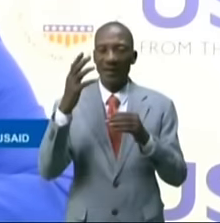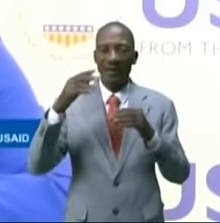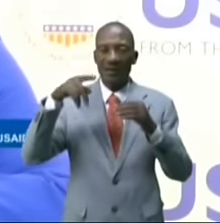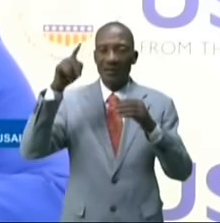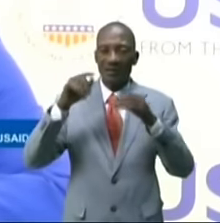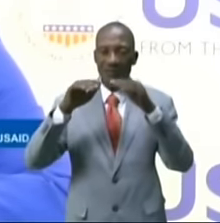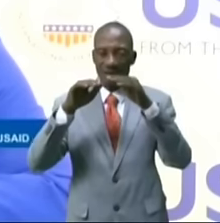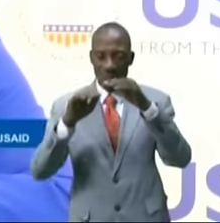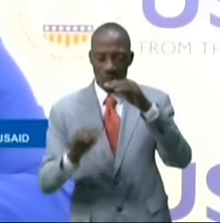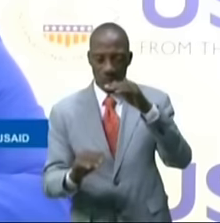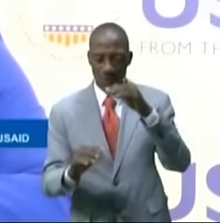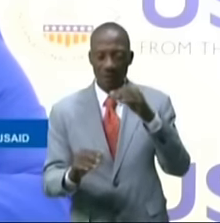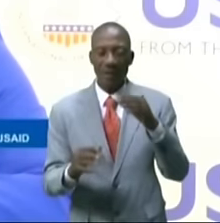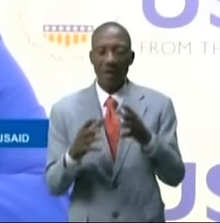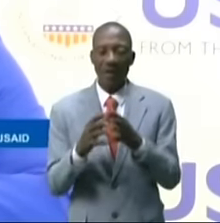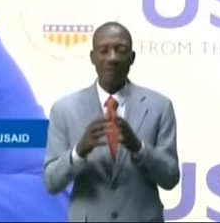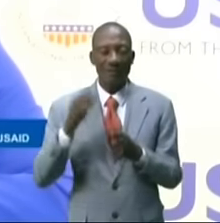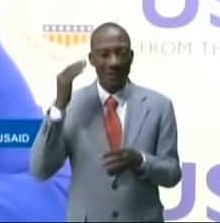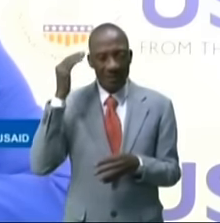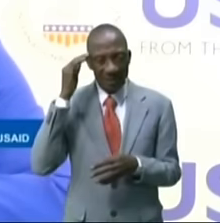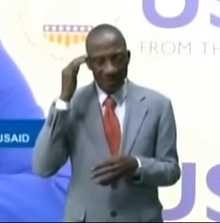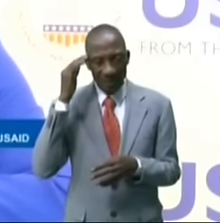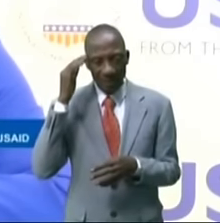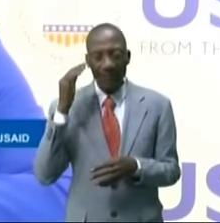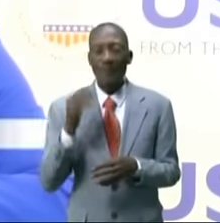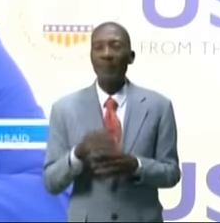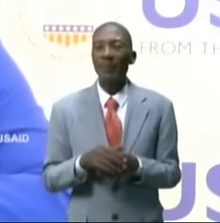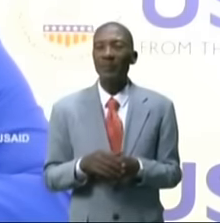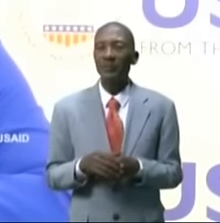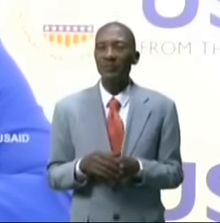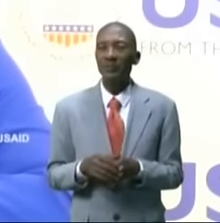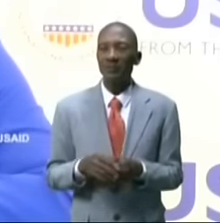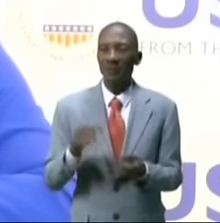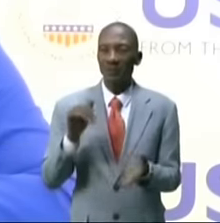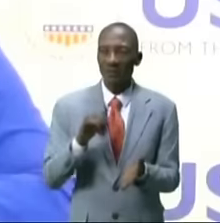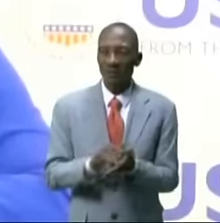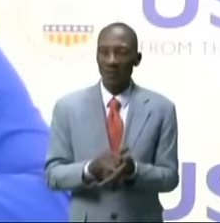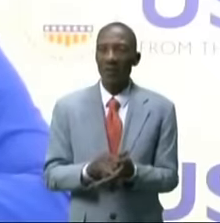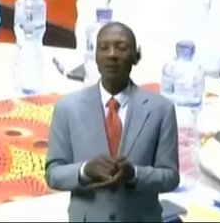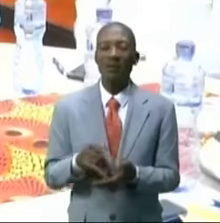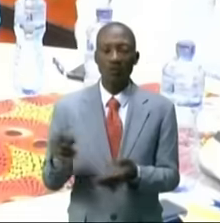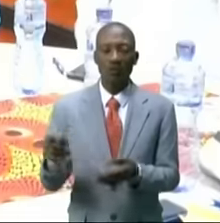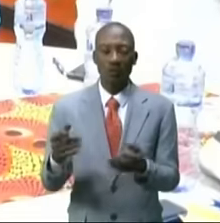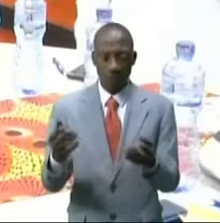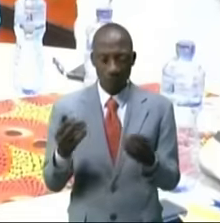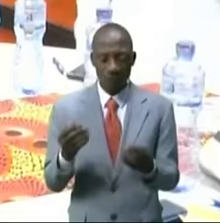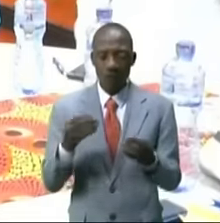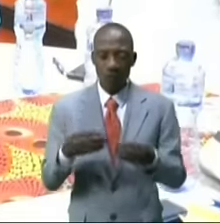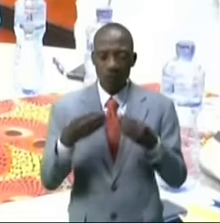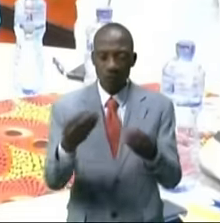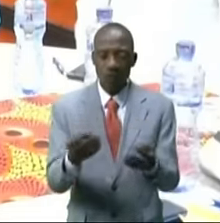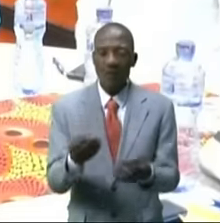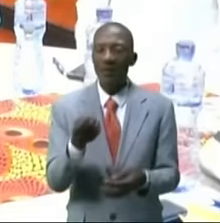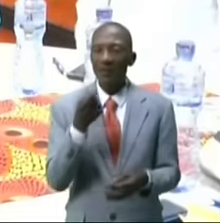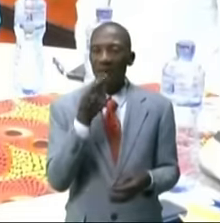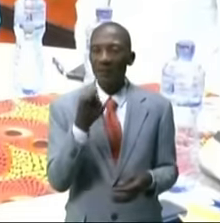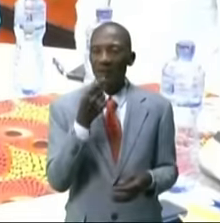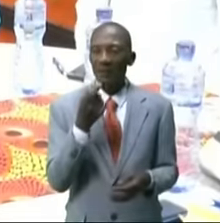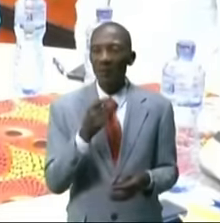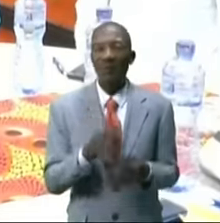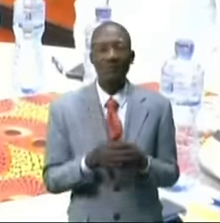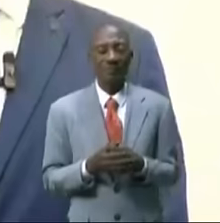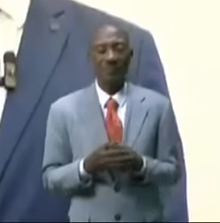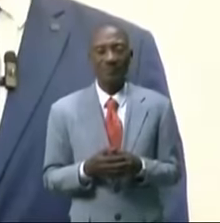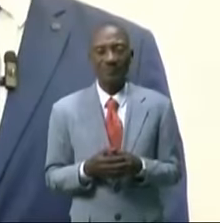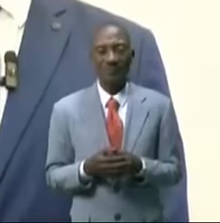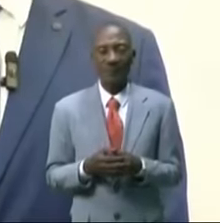le VIH et qui ont eu des difficultés à suivre leur traitement. Le directeur pays de la Fondation